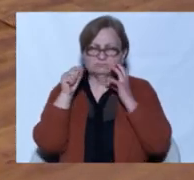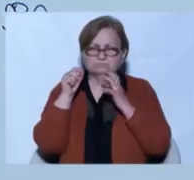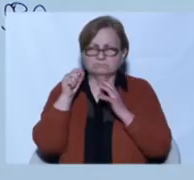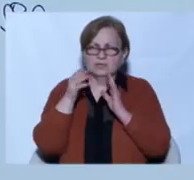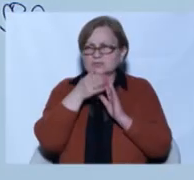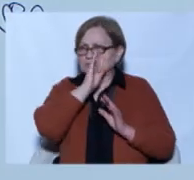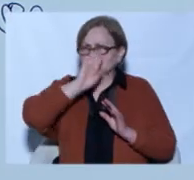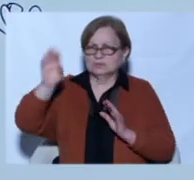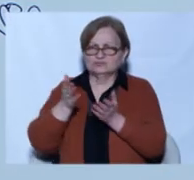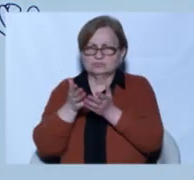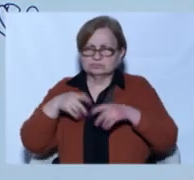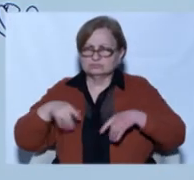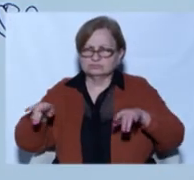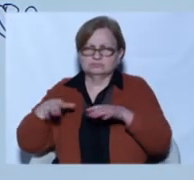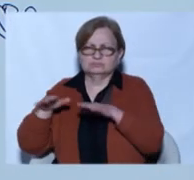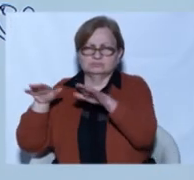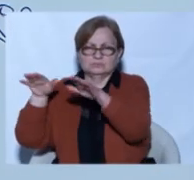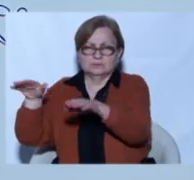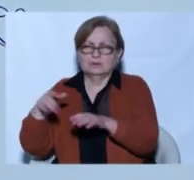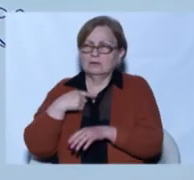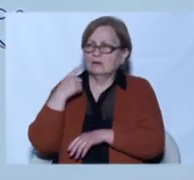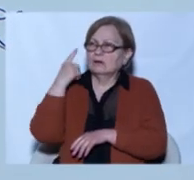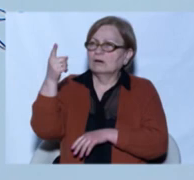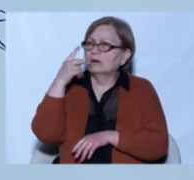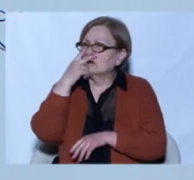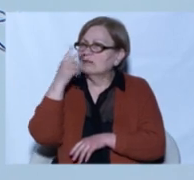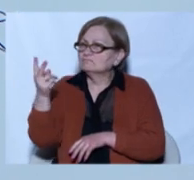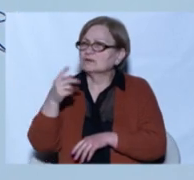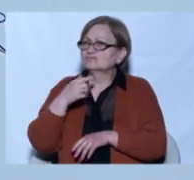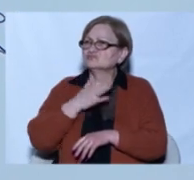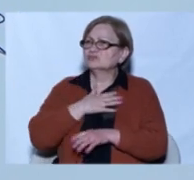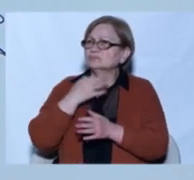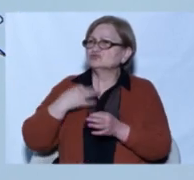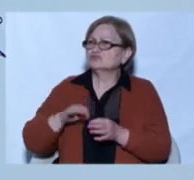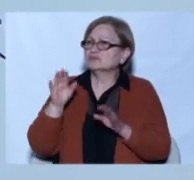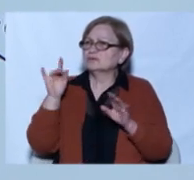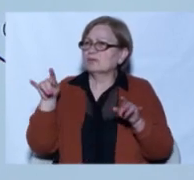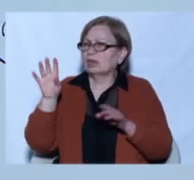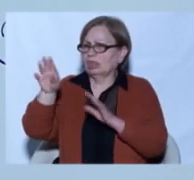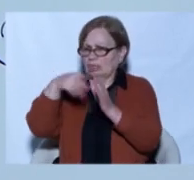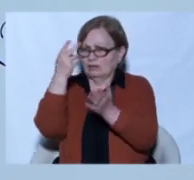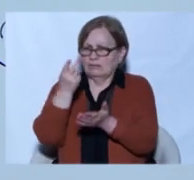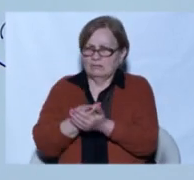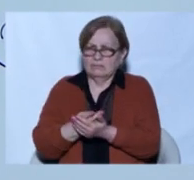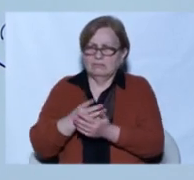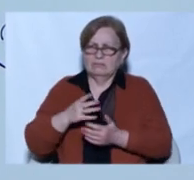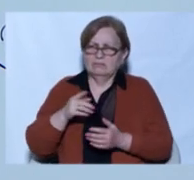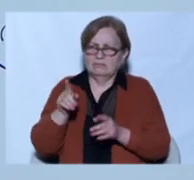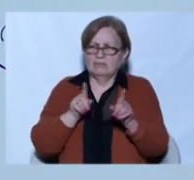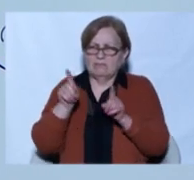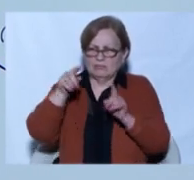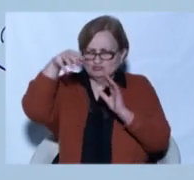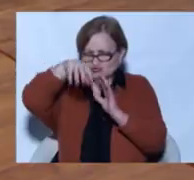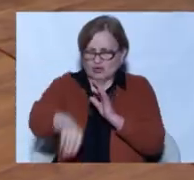ბუდისკენ შურდულივით გამოფრინდი. შორიდანვე მომესმა ჩემი ბარტყის ტირილი. საბრალო ბუდიდან გადმოვარდნილიყო და ეკალ